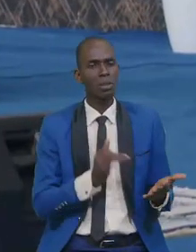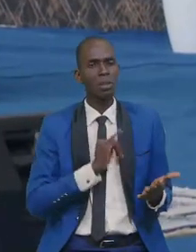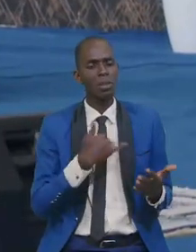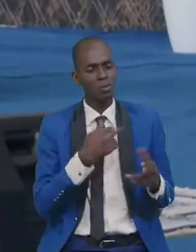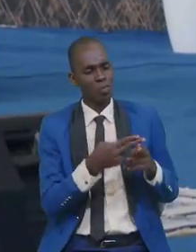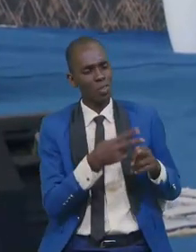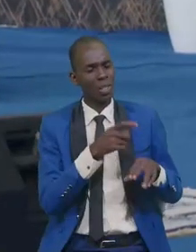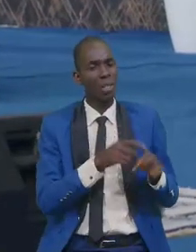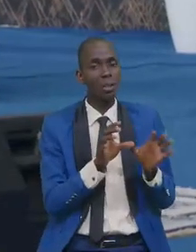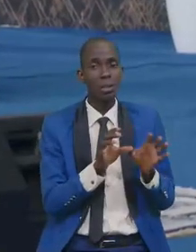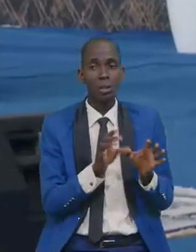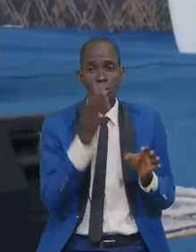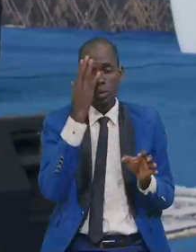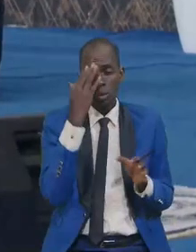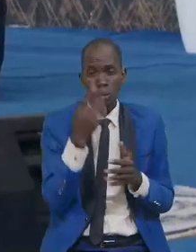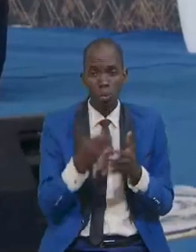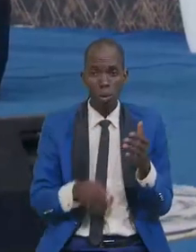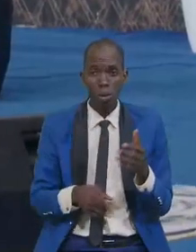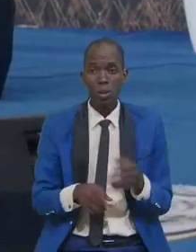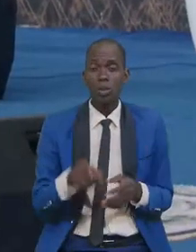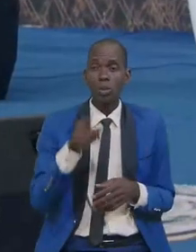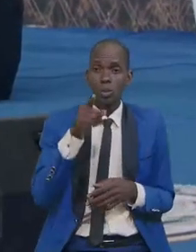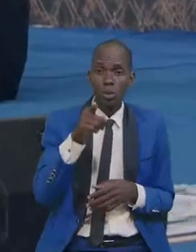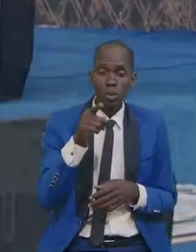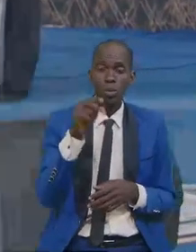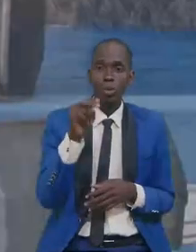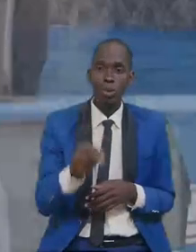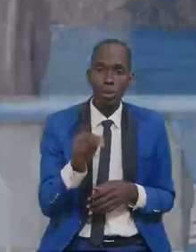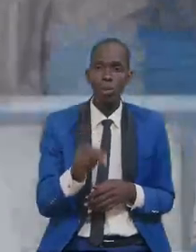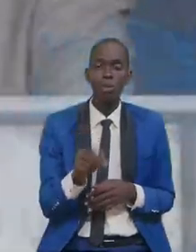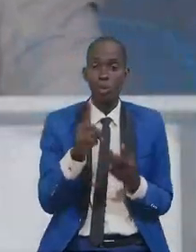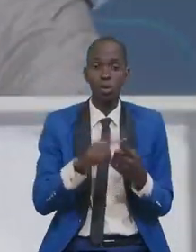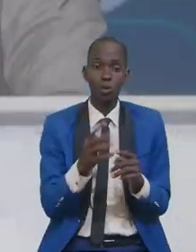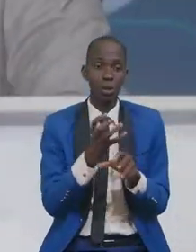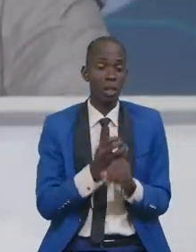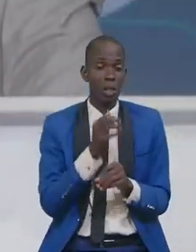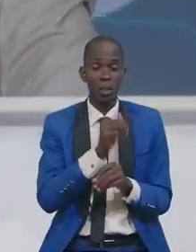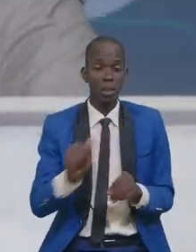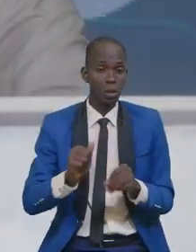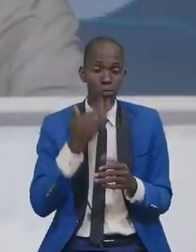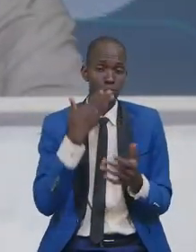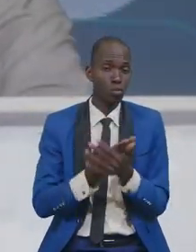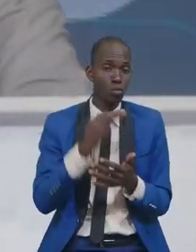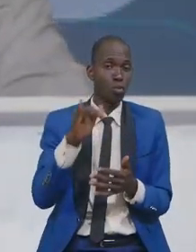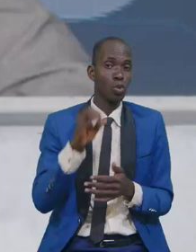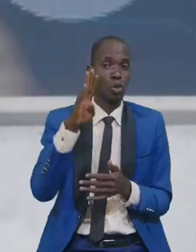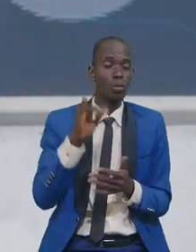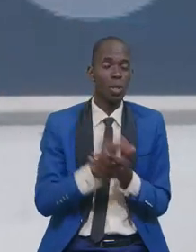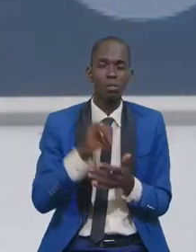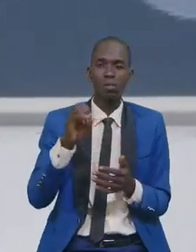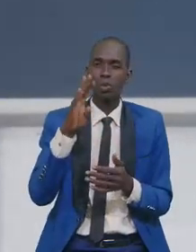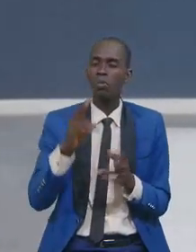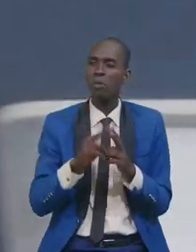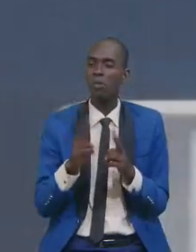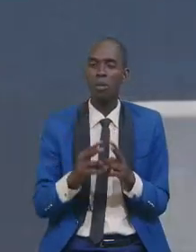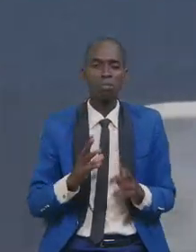même si c'est temporaire. Vous savez quoi? Tu veux avoir un emploi. Et c'est même le